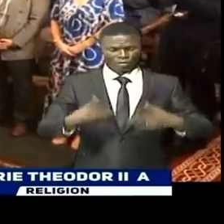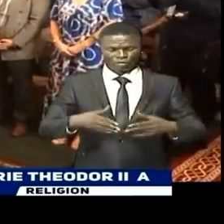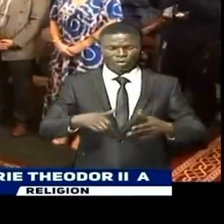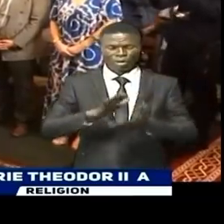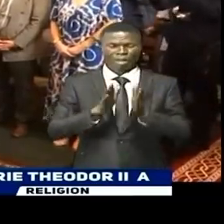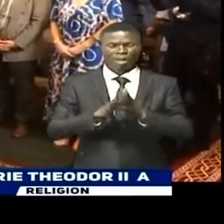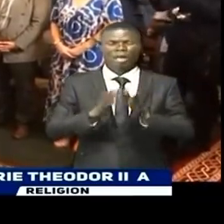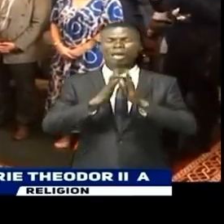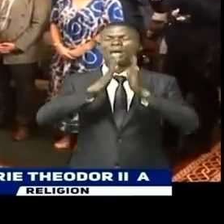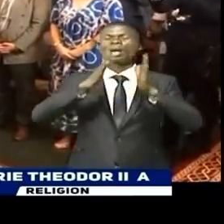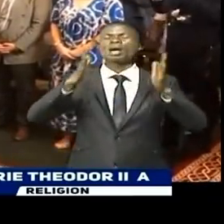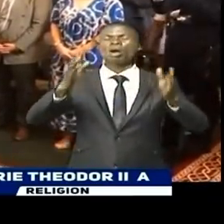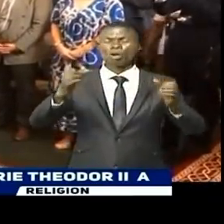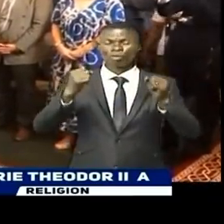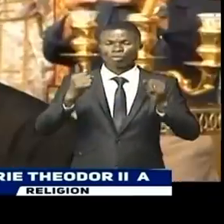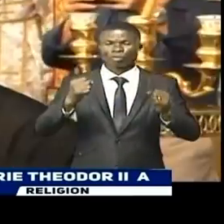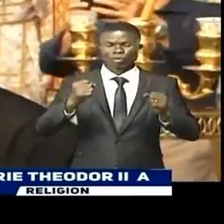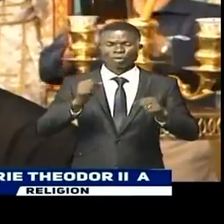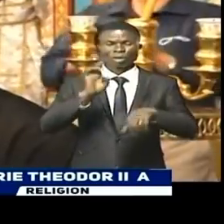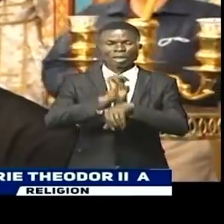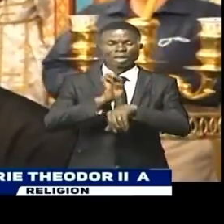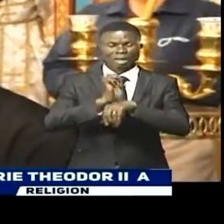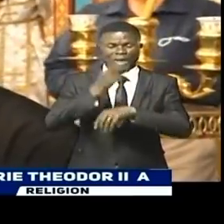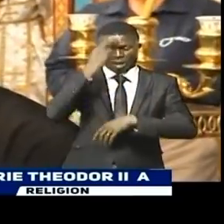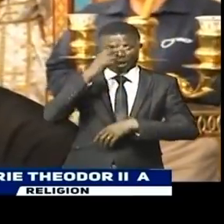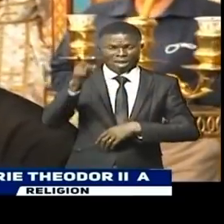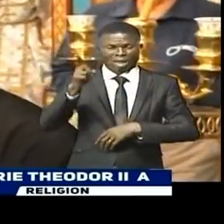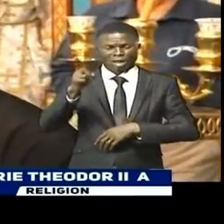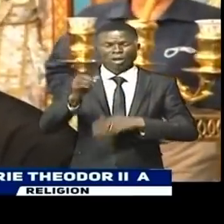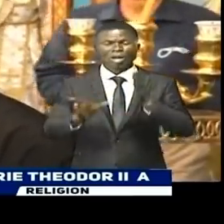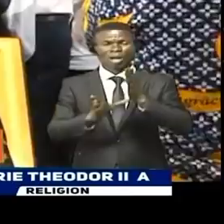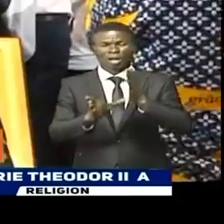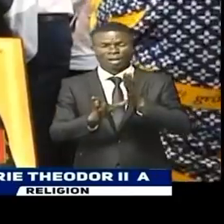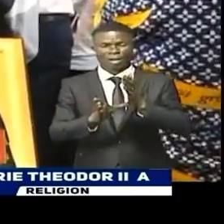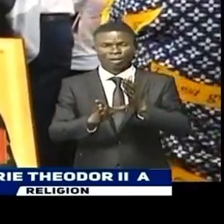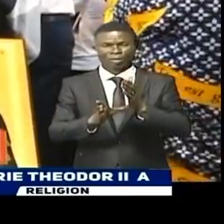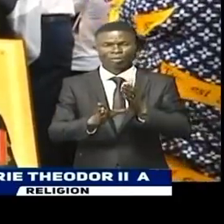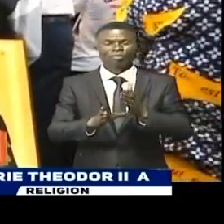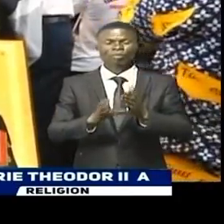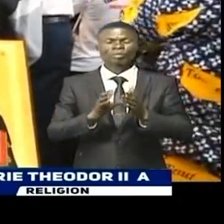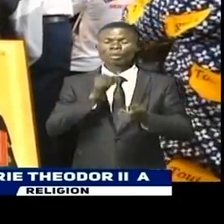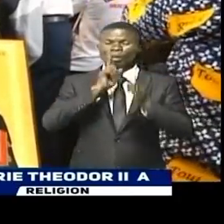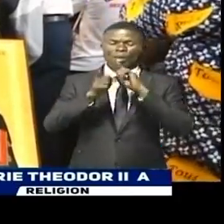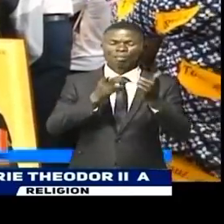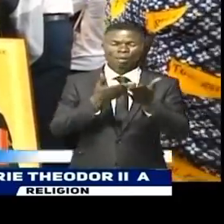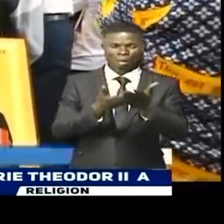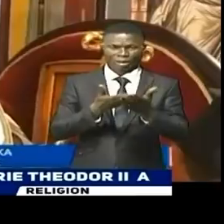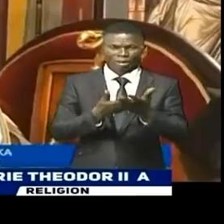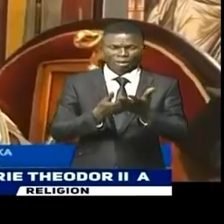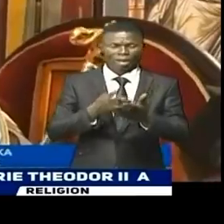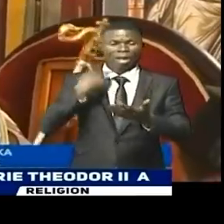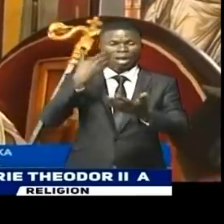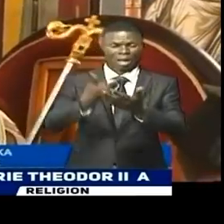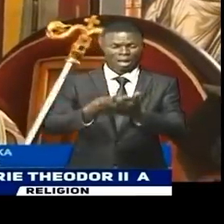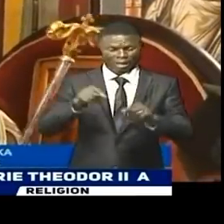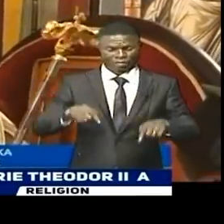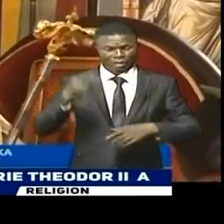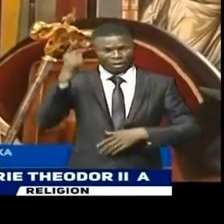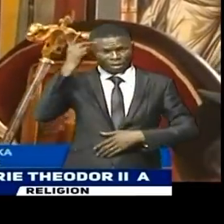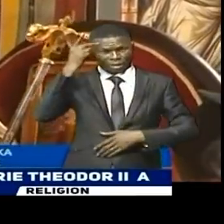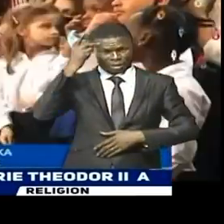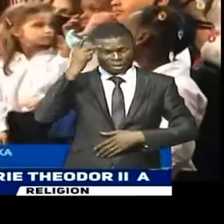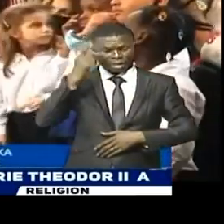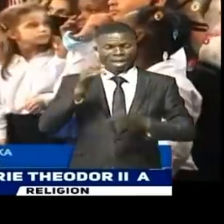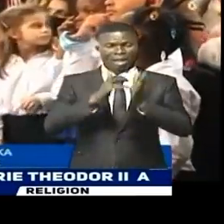patriarcale à saint nicolas de la communauté hellénique de kinshasa et saint-andré de kananda pour son arrivée à kinshasa les